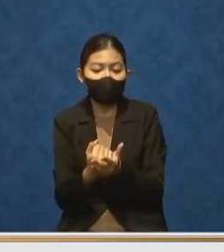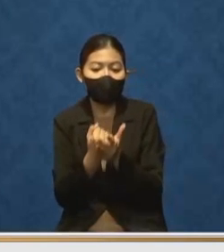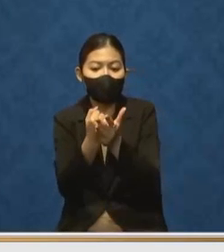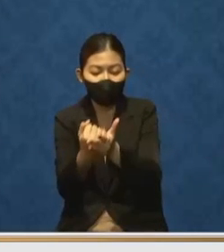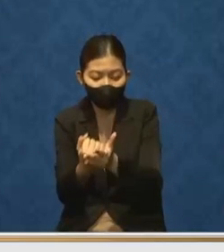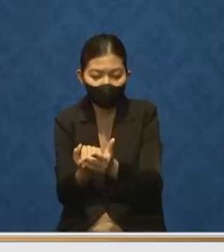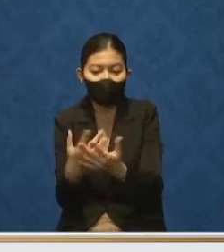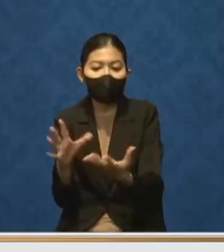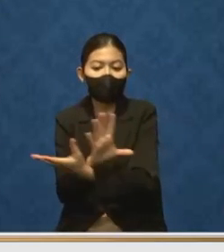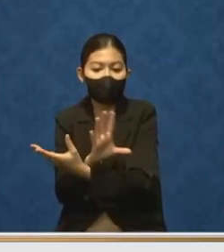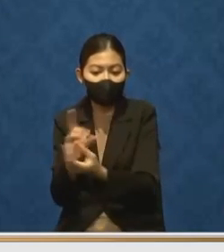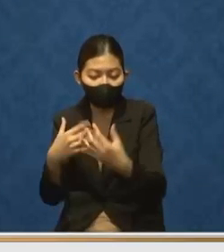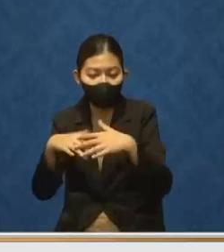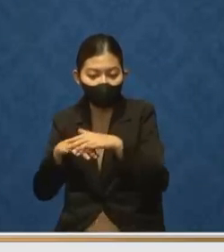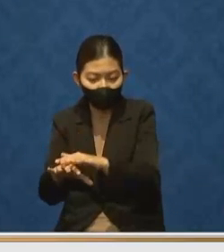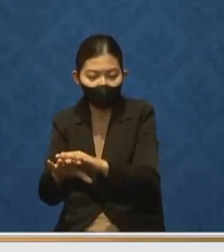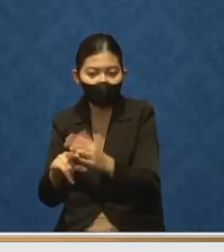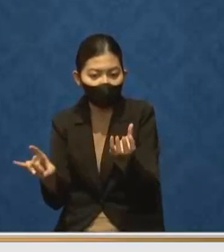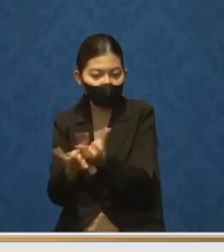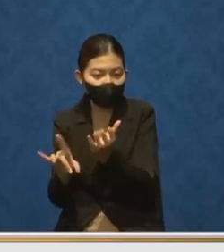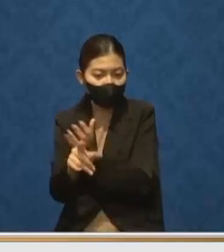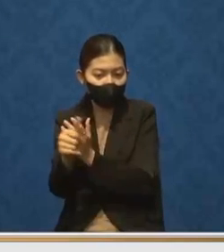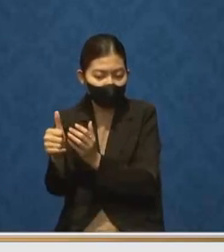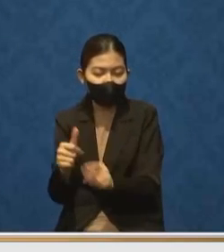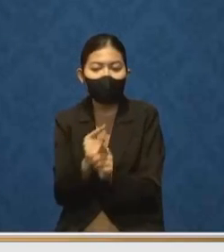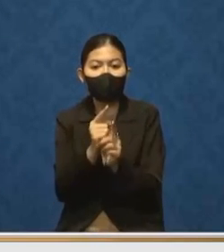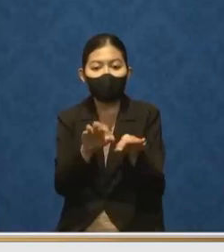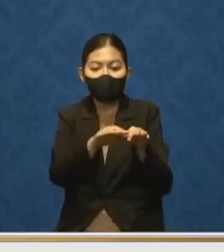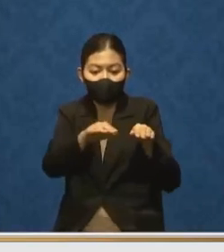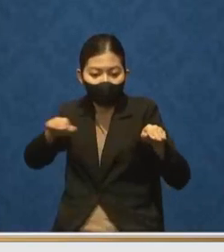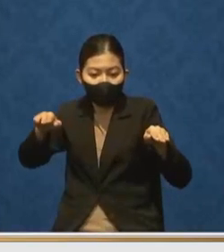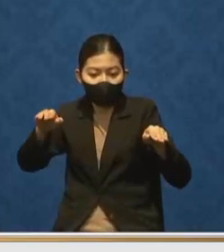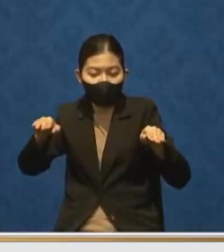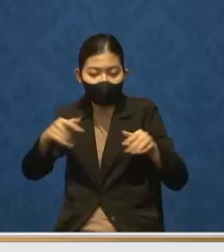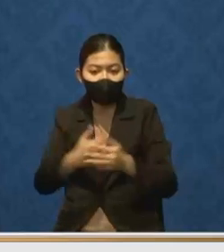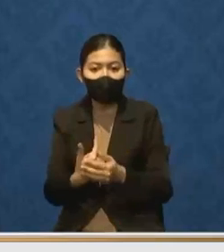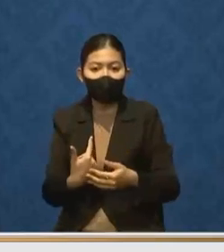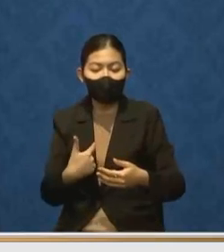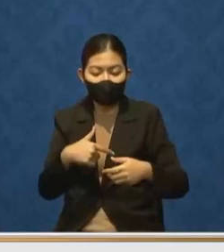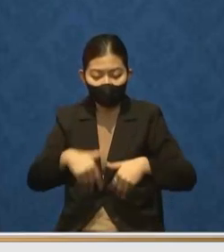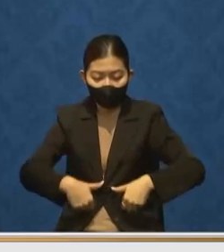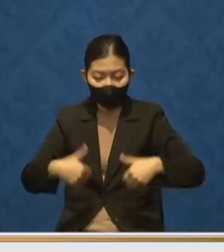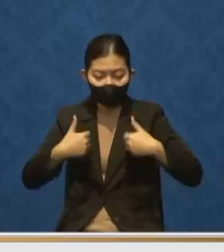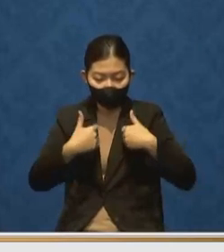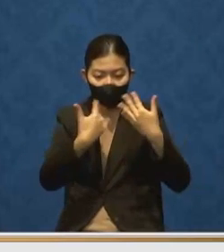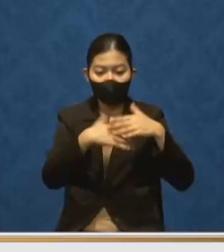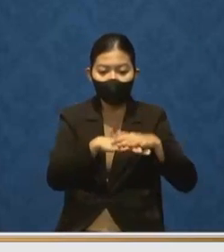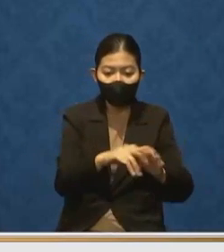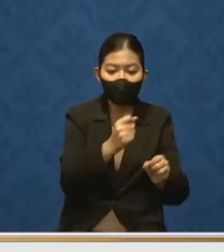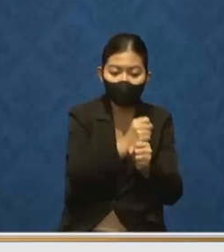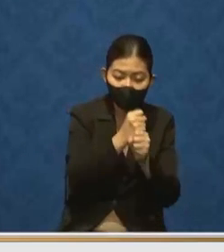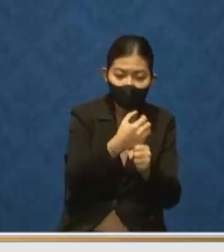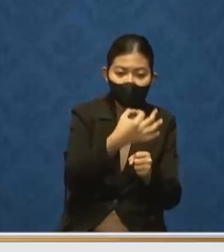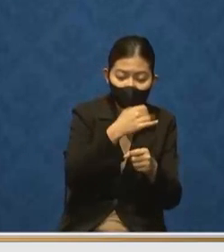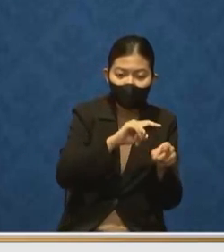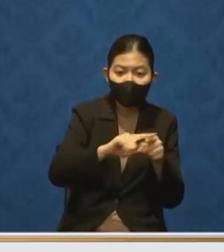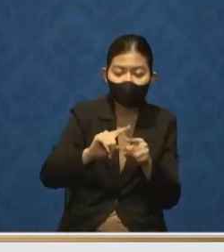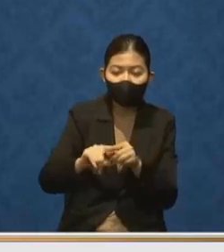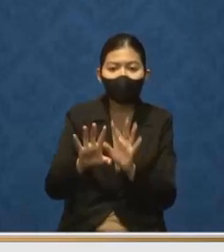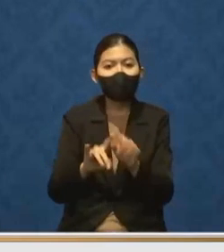พทางสังคมอย่างมีคุณภาพตามมาตรฐานให้สามารถกลับไปใช้ชีวิตในสังคมได้ตามปกติไม่น้อยกว่า